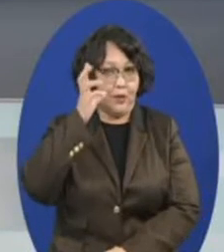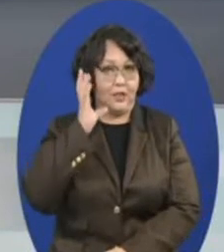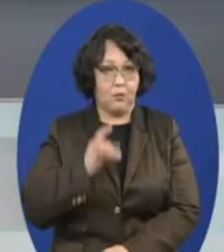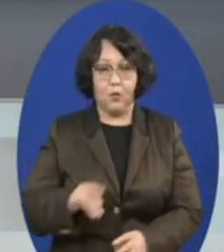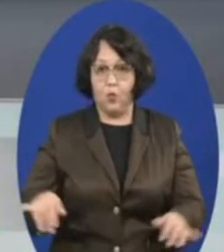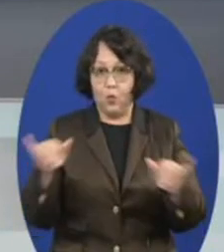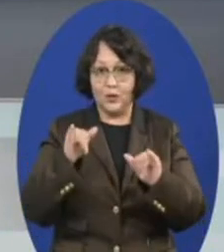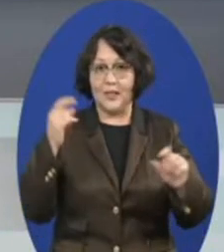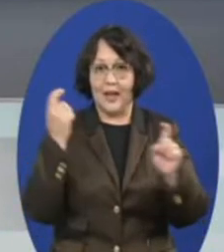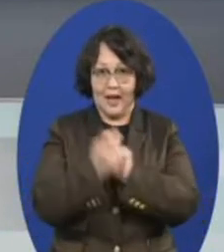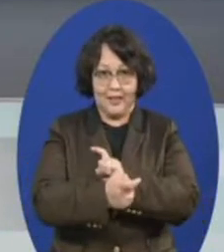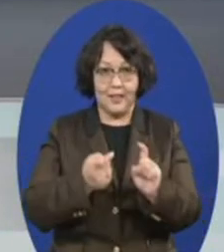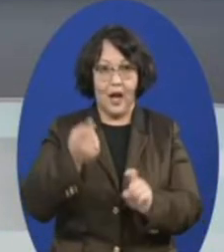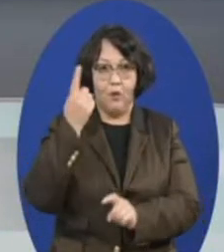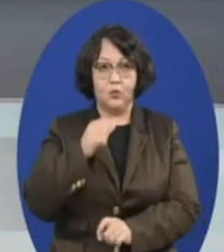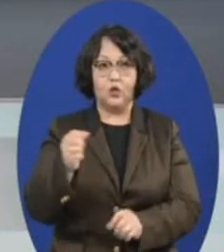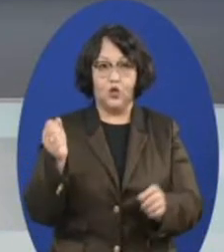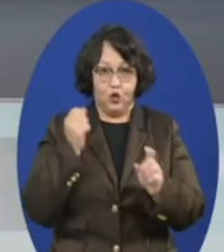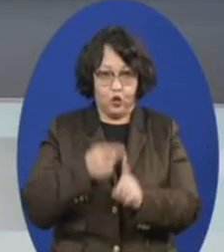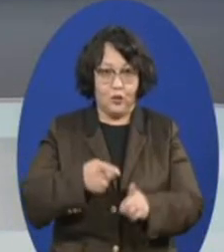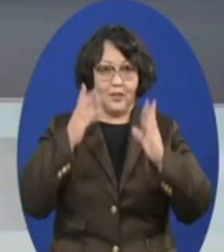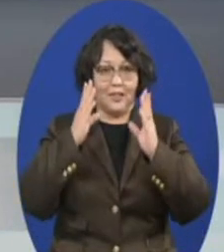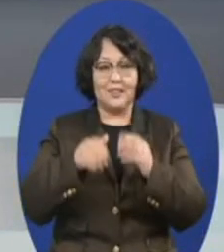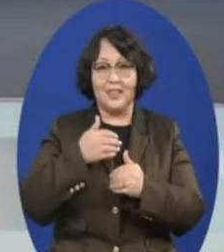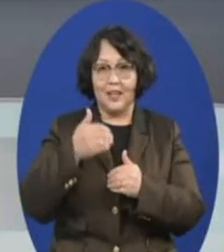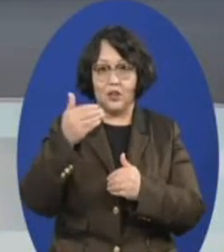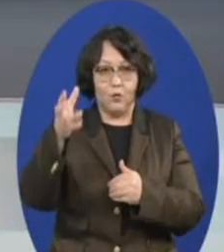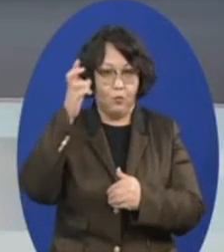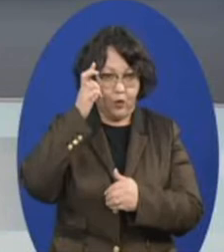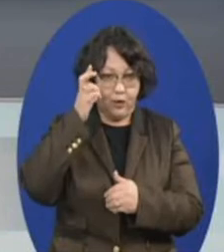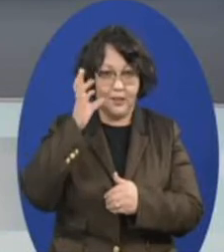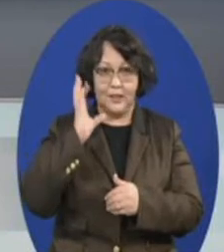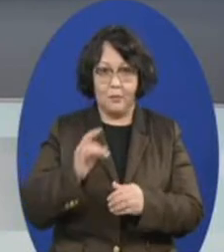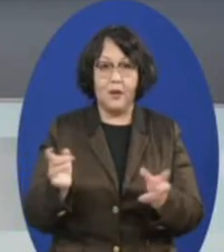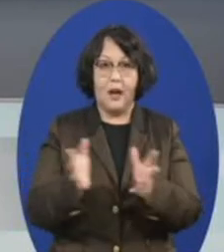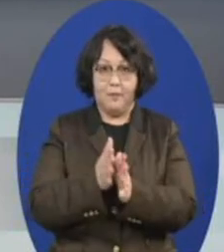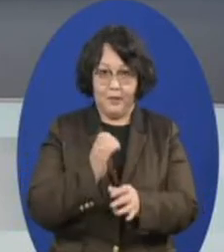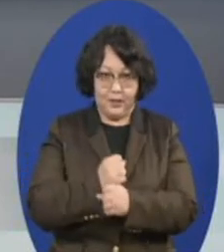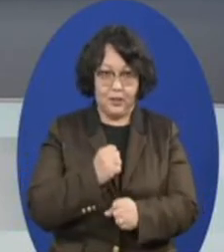боловсролын салбар нь манай хоёр улсын харилцааны тэргүүлэх чиглэл цаашдаа боловсролын